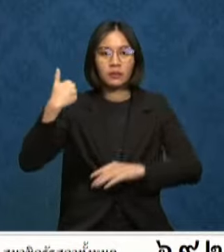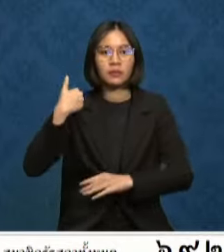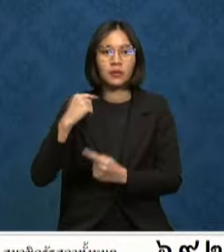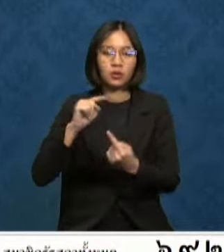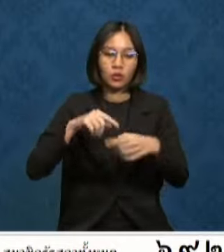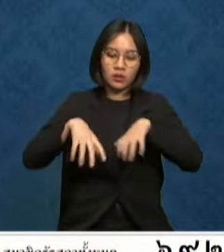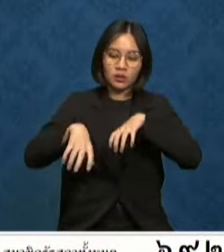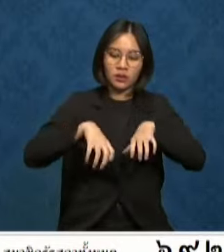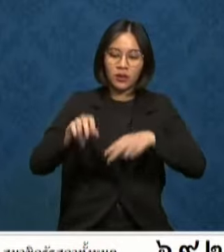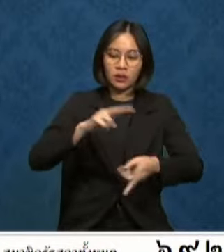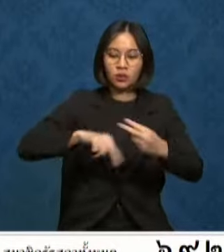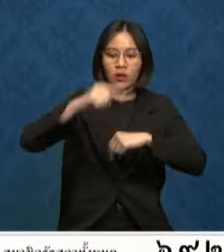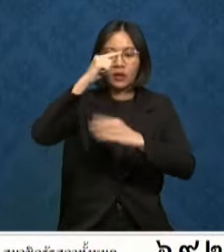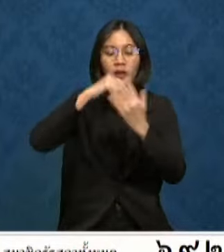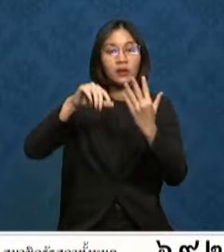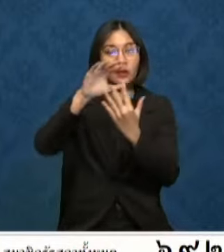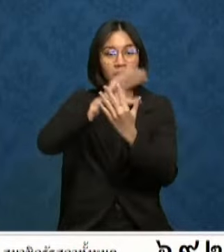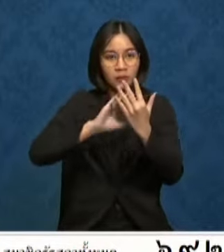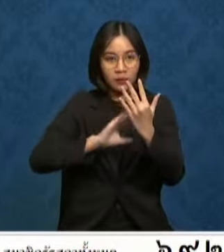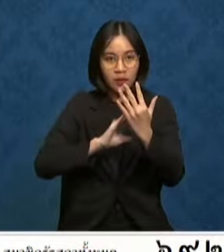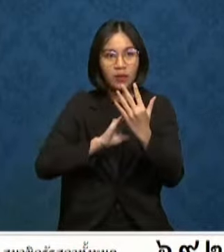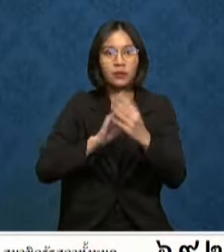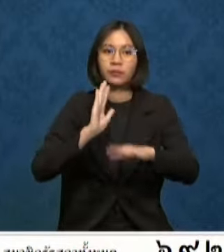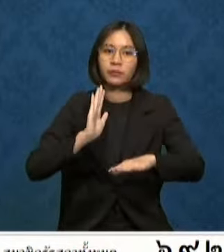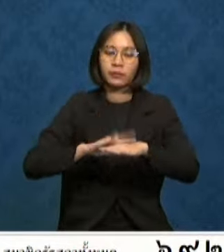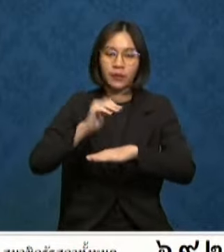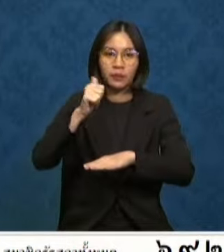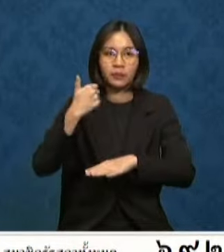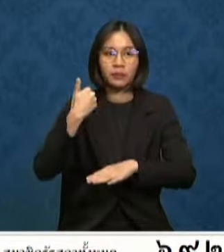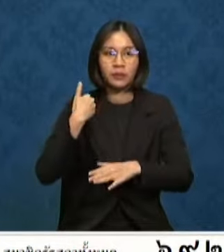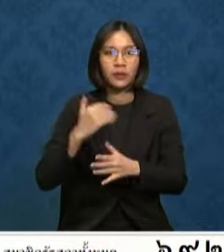ในการบริหารประเทศมาอย่างช่ำชอง